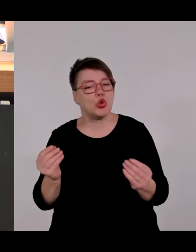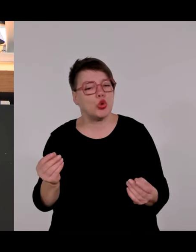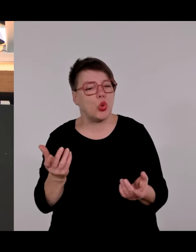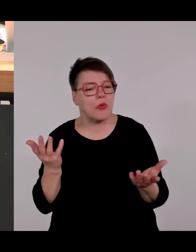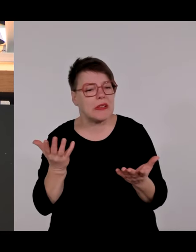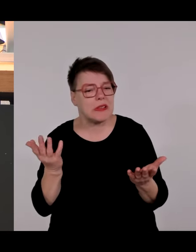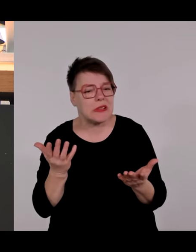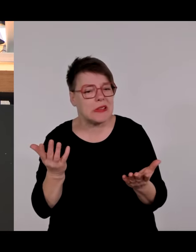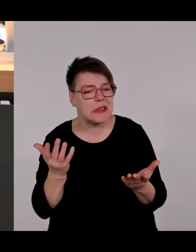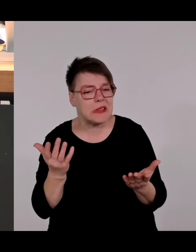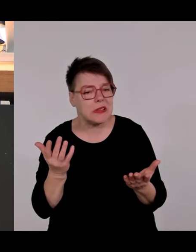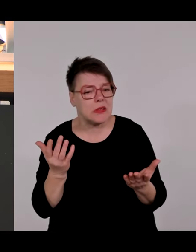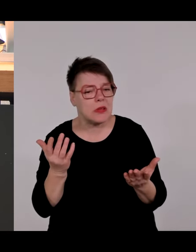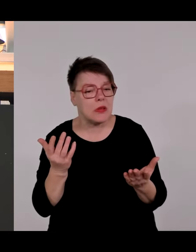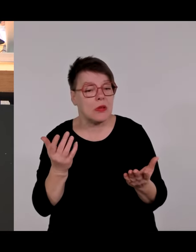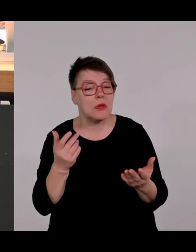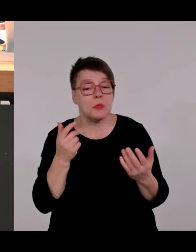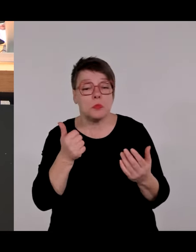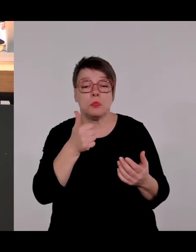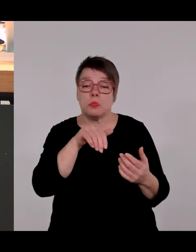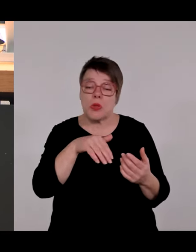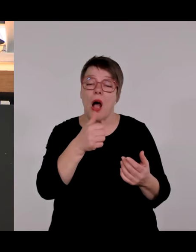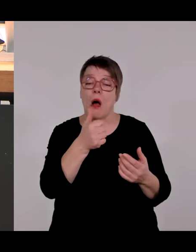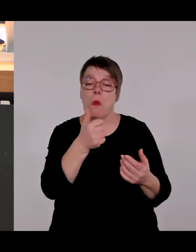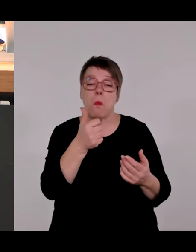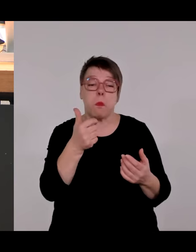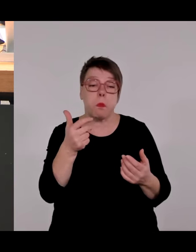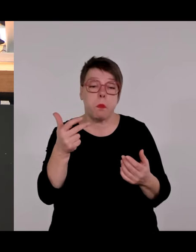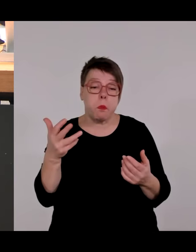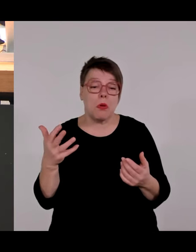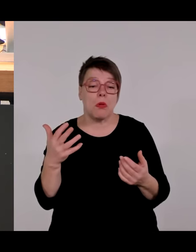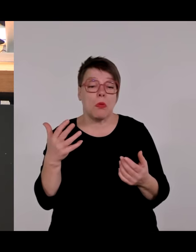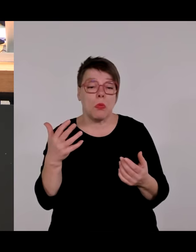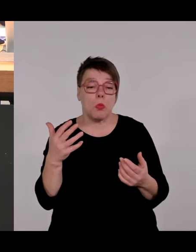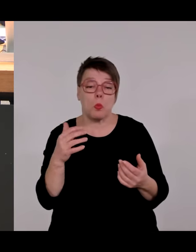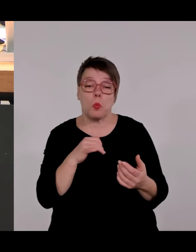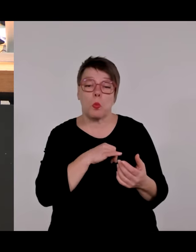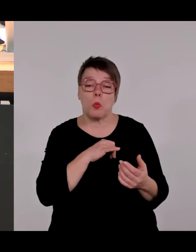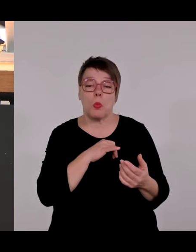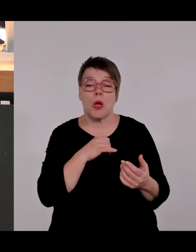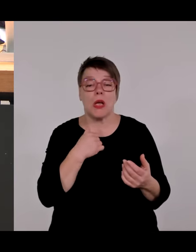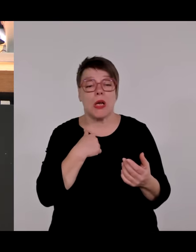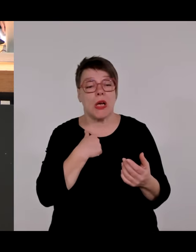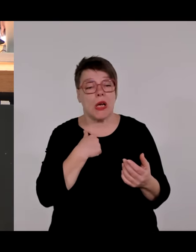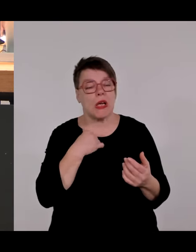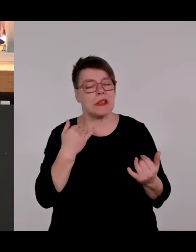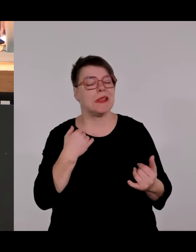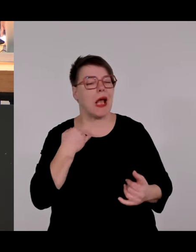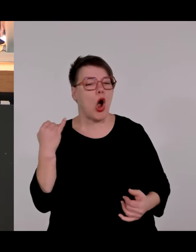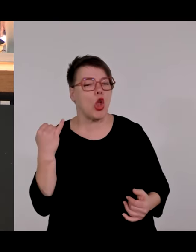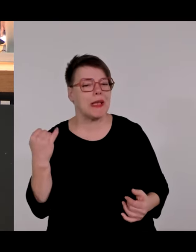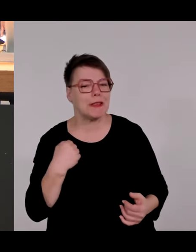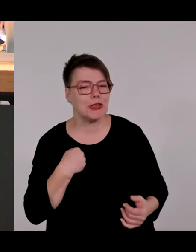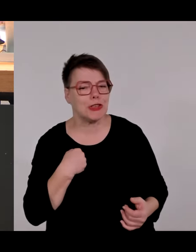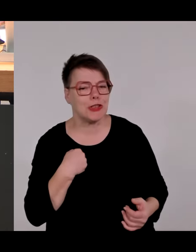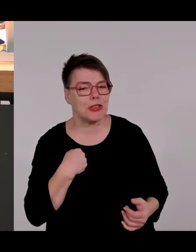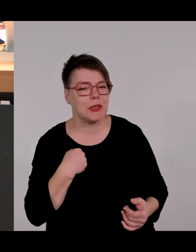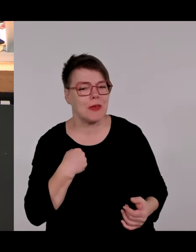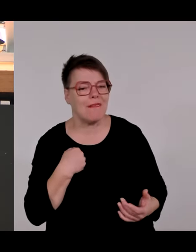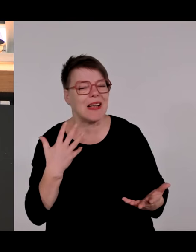Drogenverkaufsplätze einrichten. Es wurde beraten, dass ein Denkmal für Drogendealer aufgestellt wird, für mehr